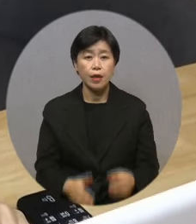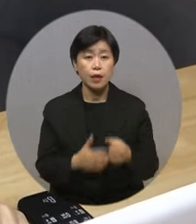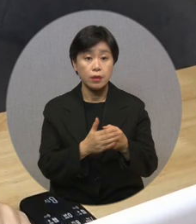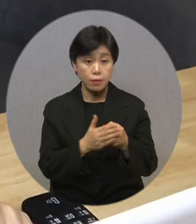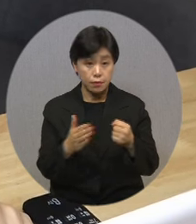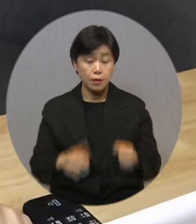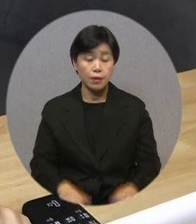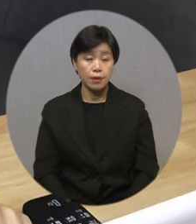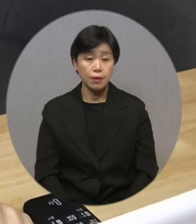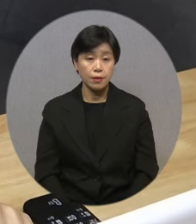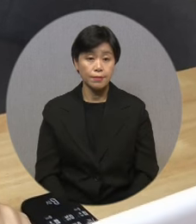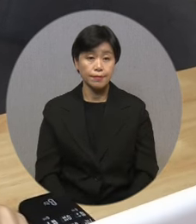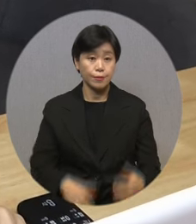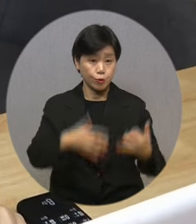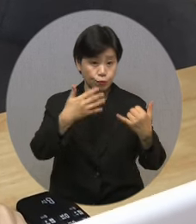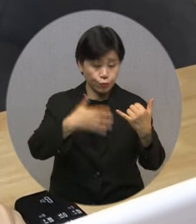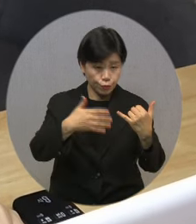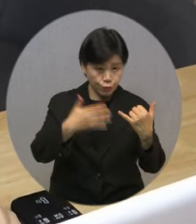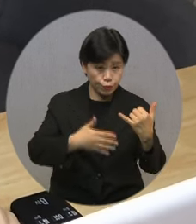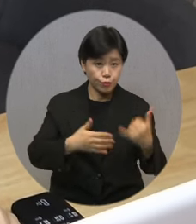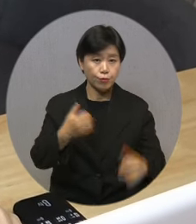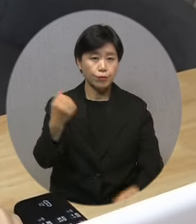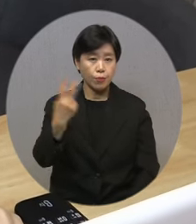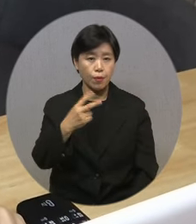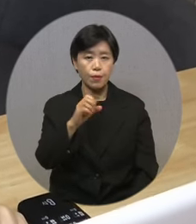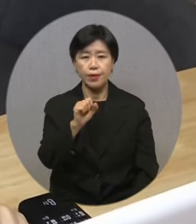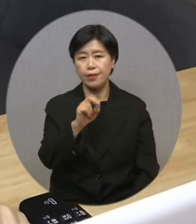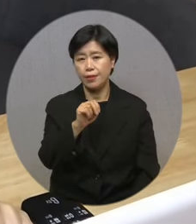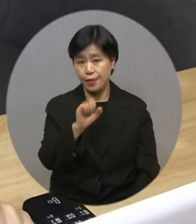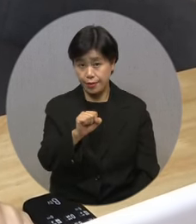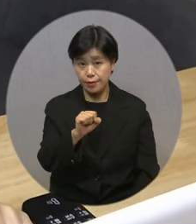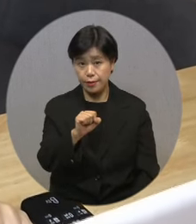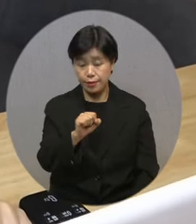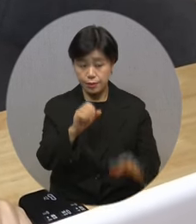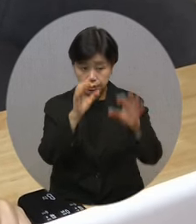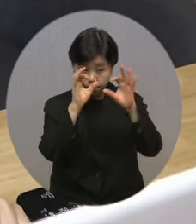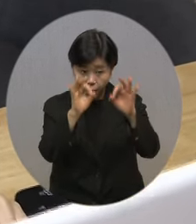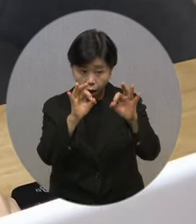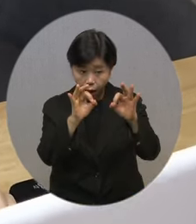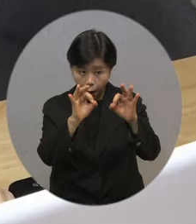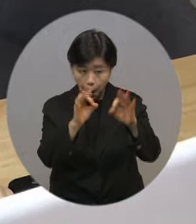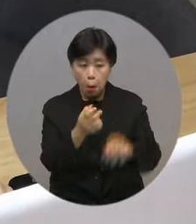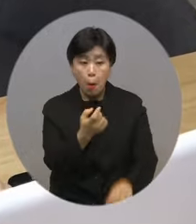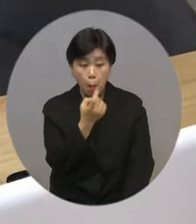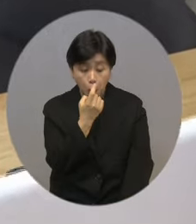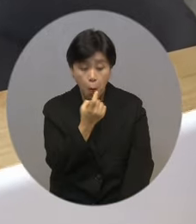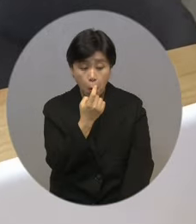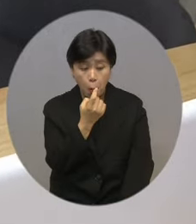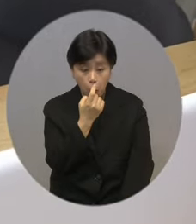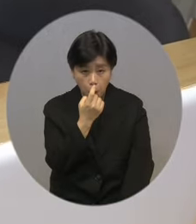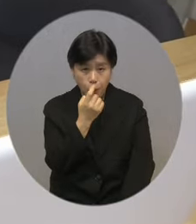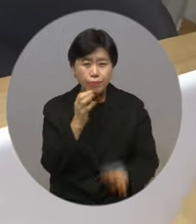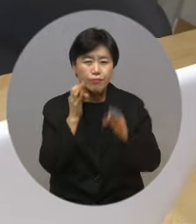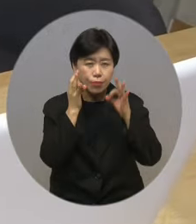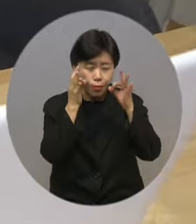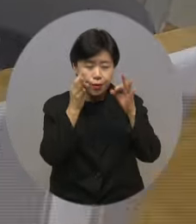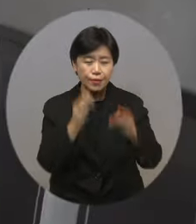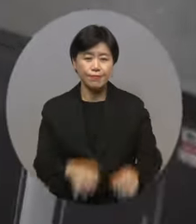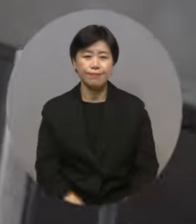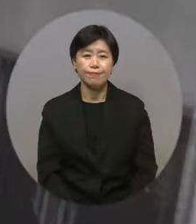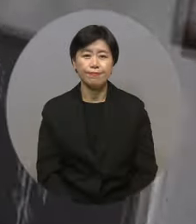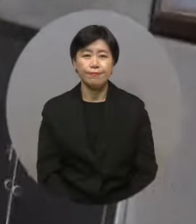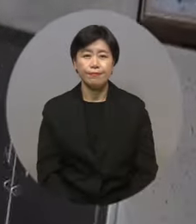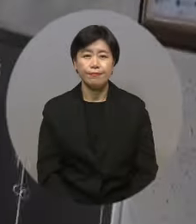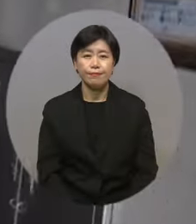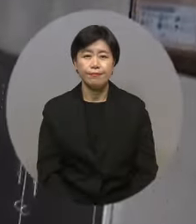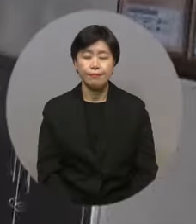조금씩 유튜브나 SNS로 공부하면서 조금씩 배워가려고 노력 중이에요.